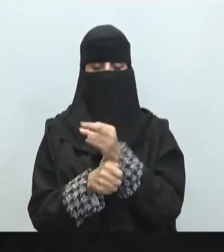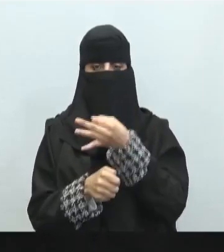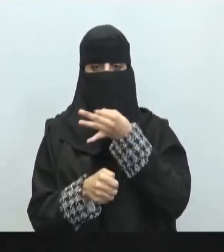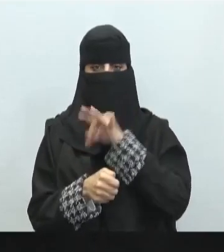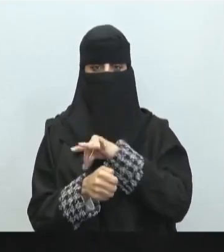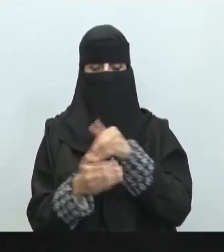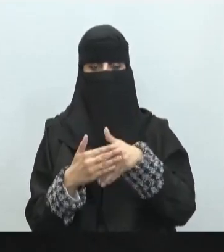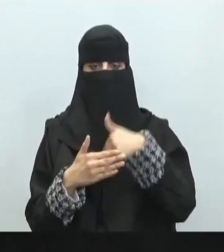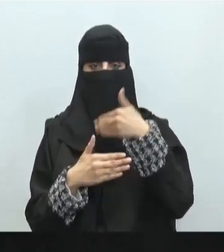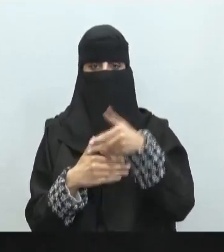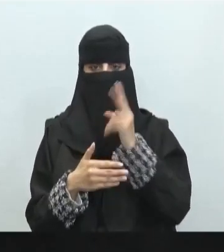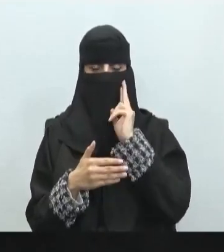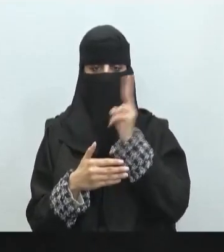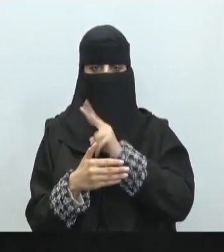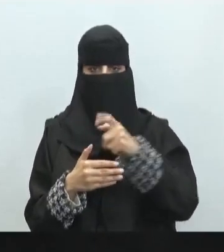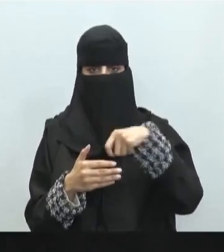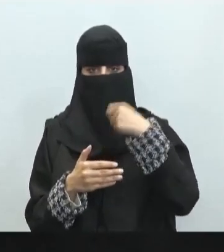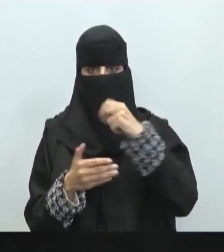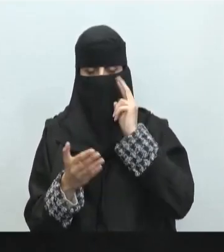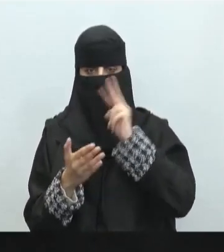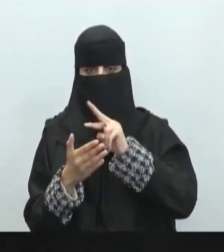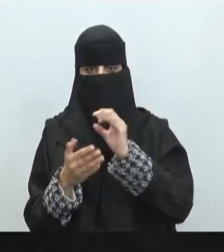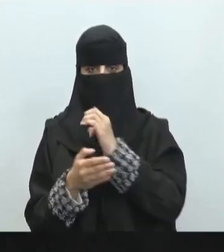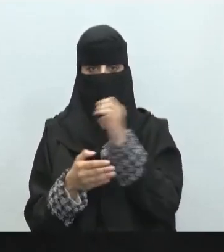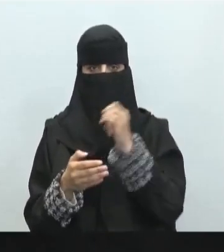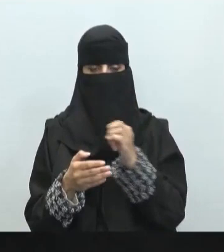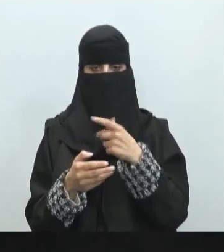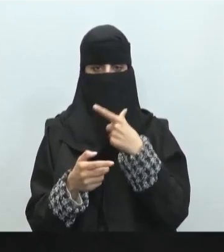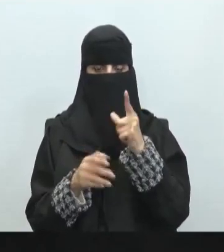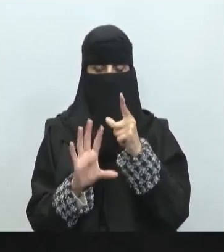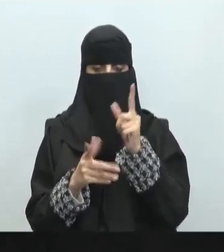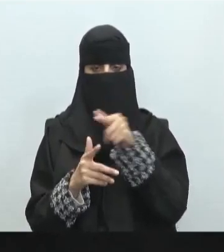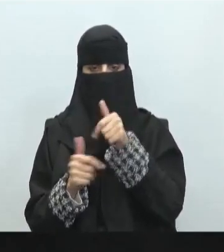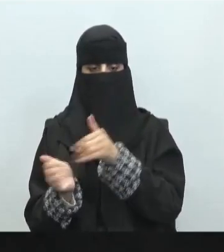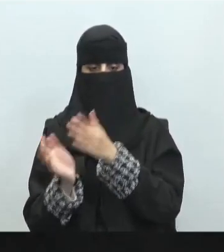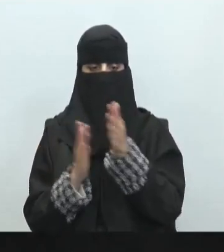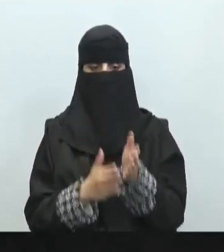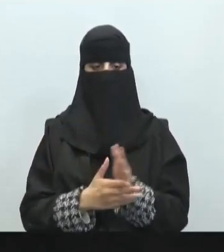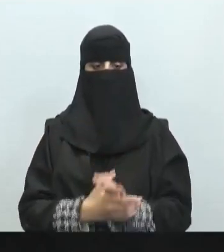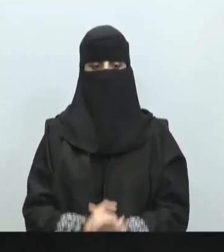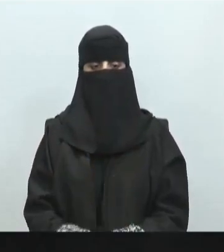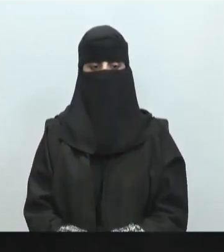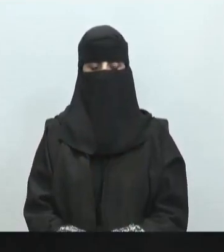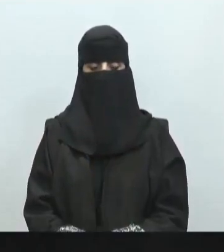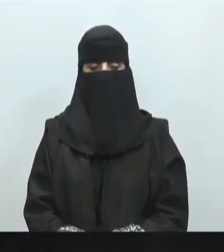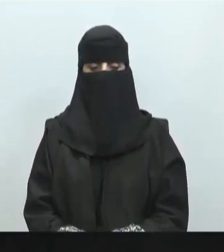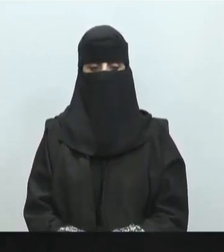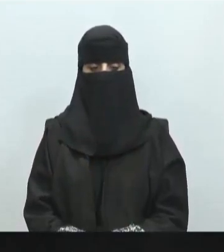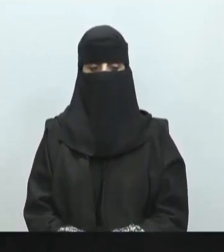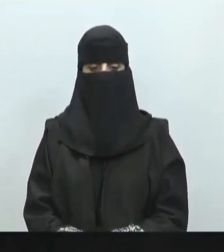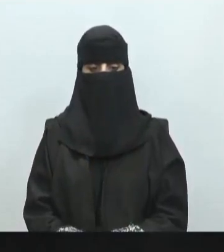ننتهي نعود الى المقطع ونناقش هذه الجمل واضع لكم جمل